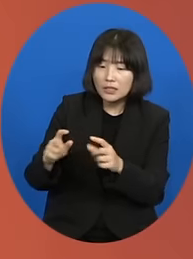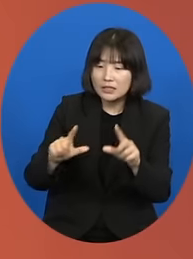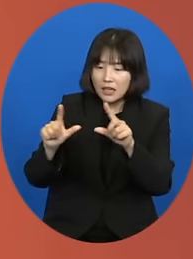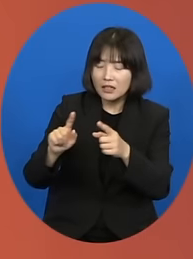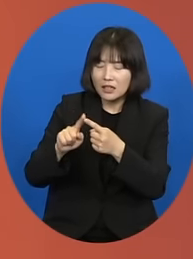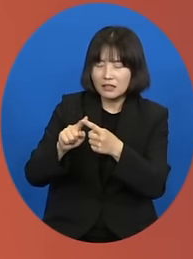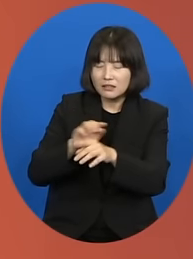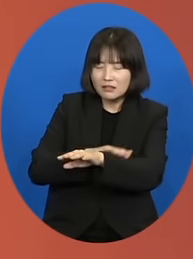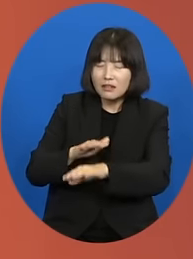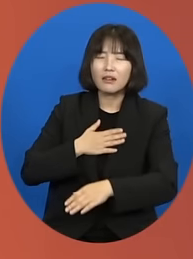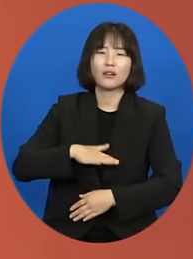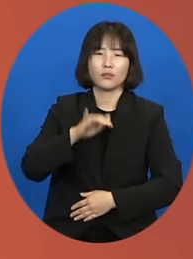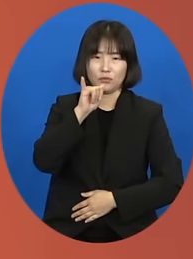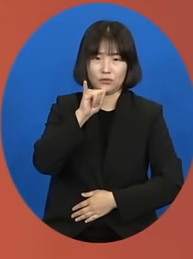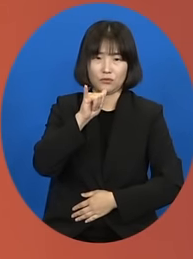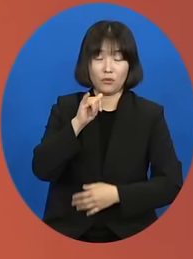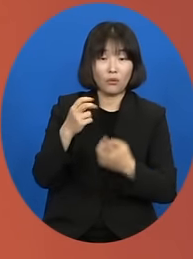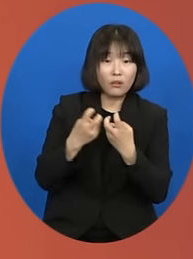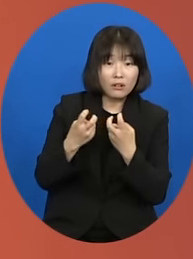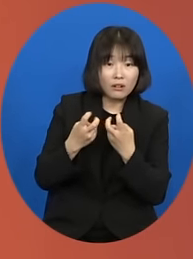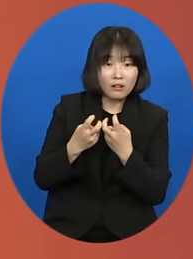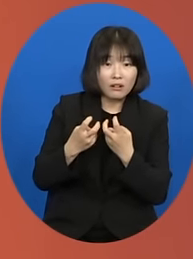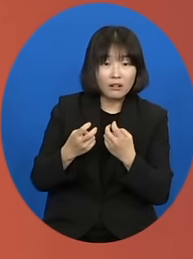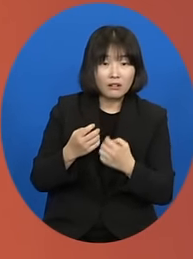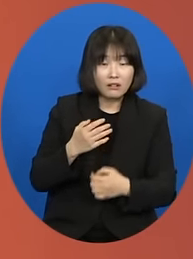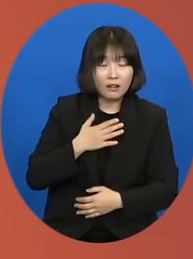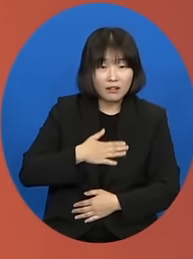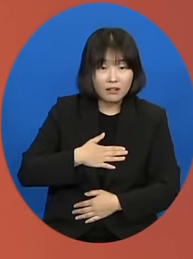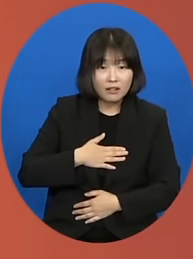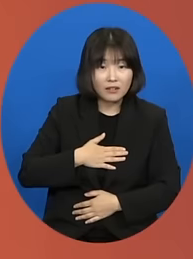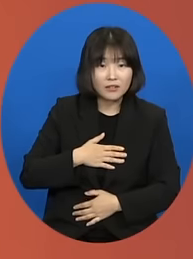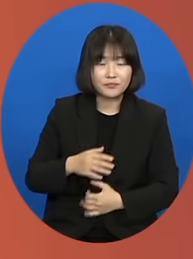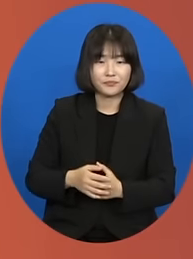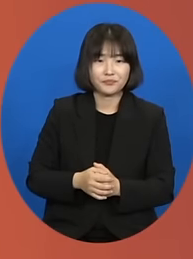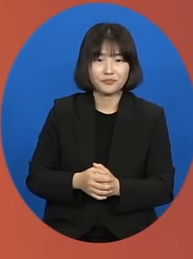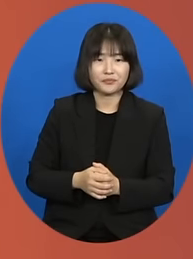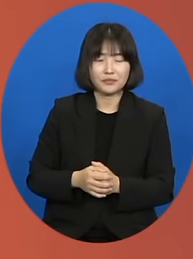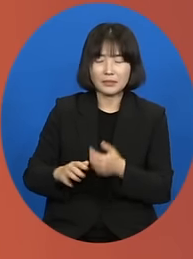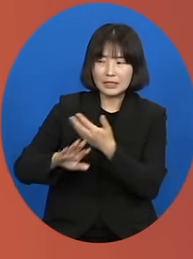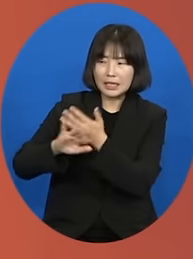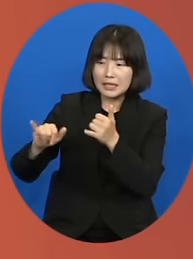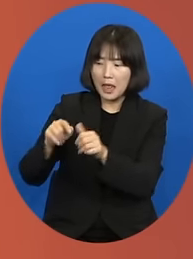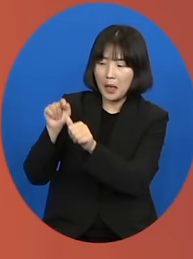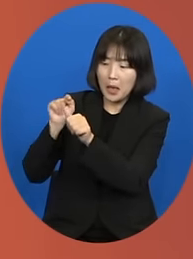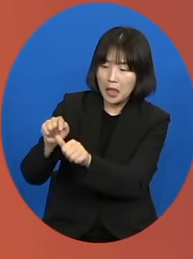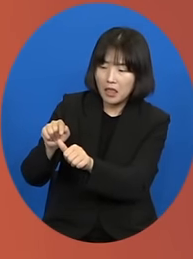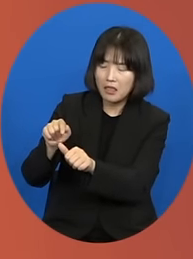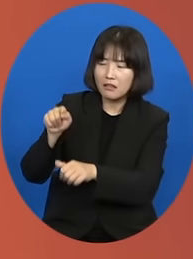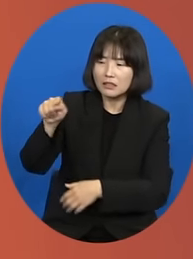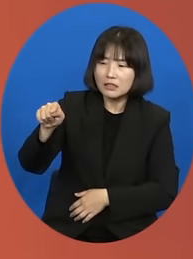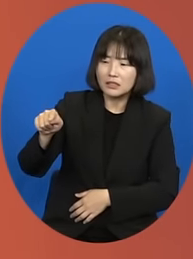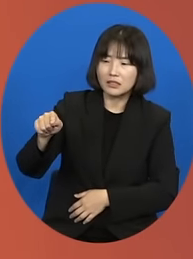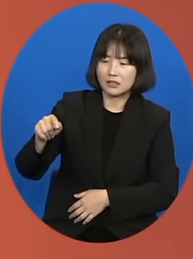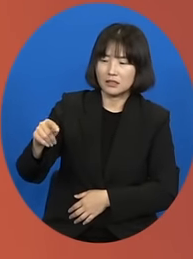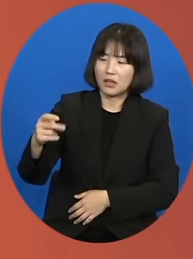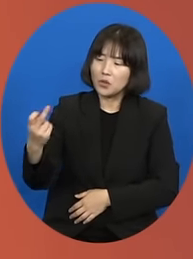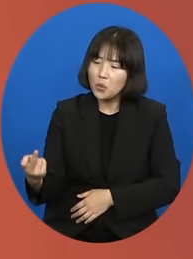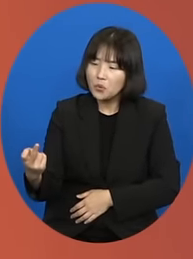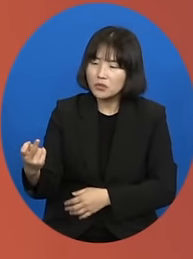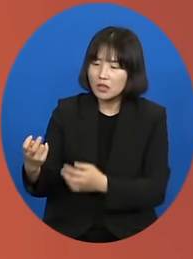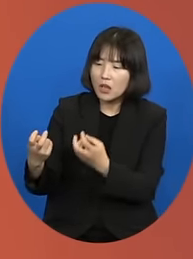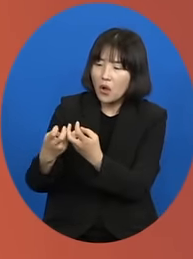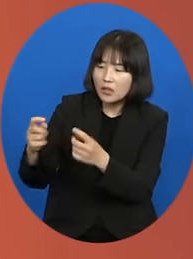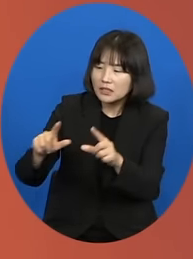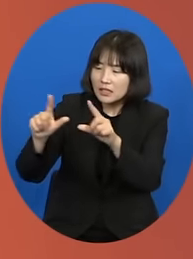알았을까요? 동네 사람 어떤 사람을 시켜서 당신 가가지고 내 동생 어떻게 살고 있는지 가서 좀 알아봐